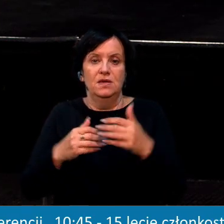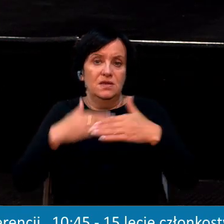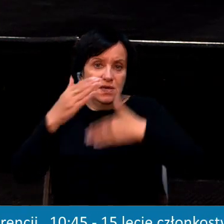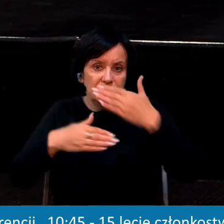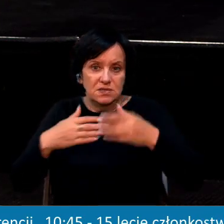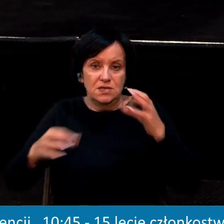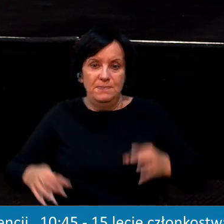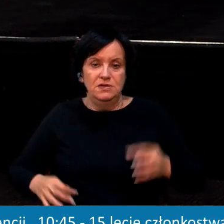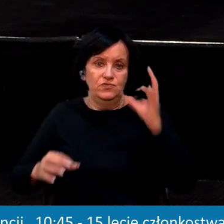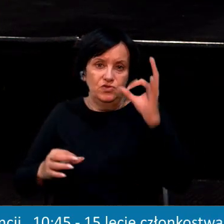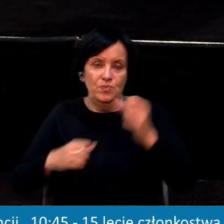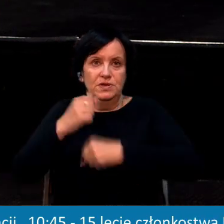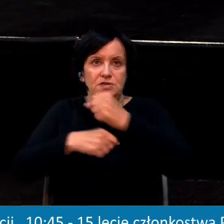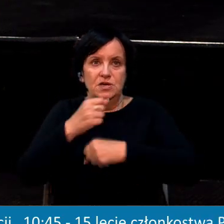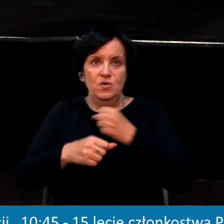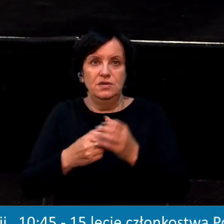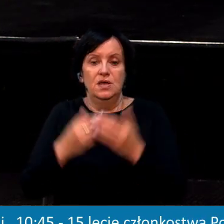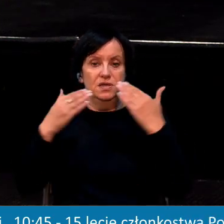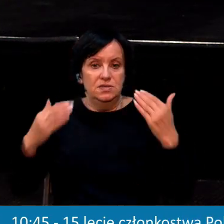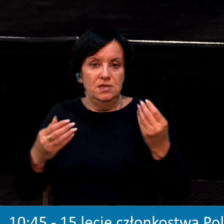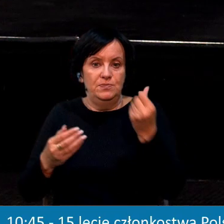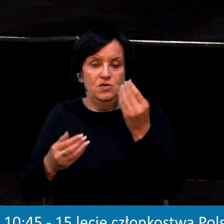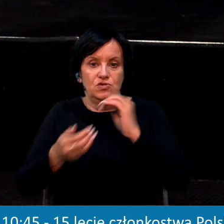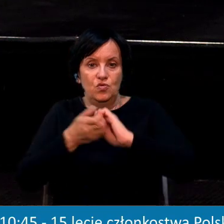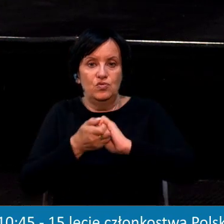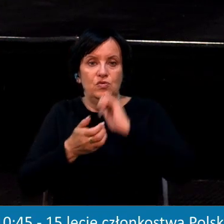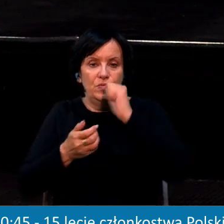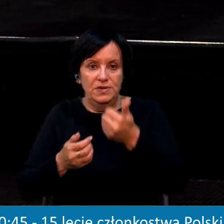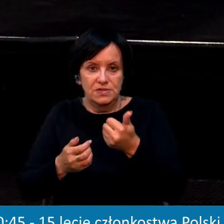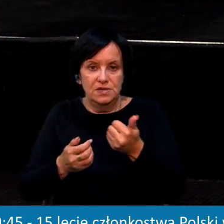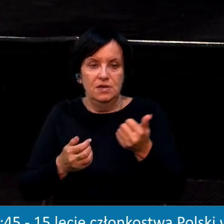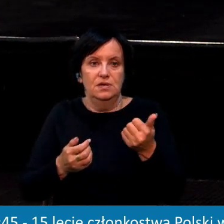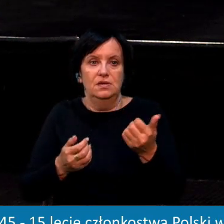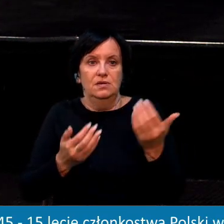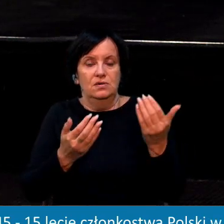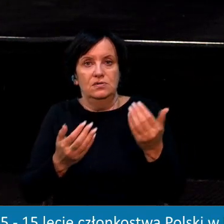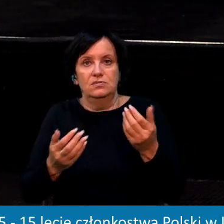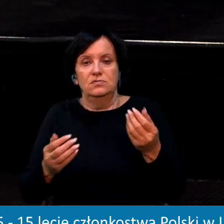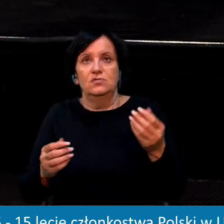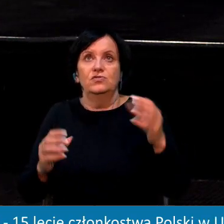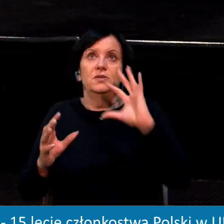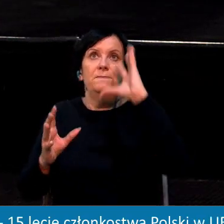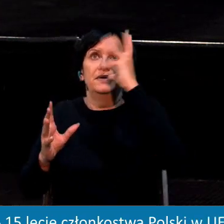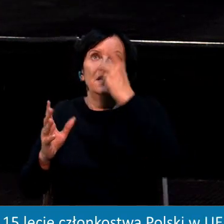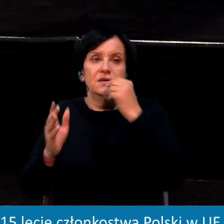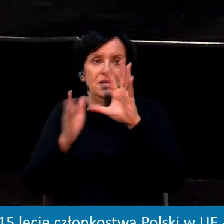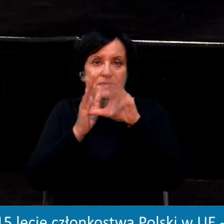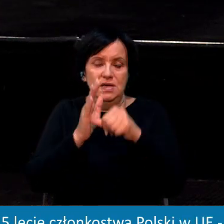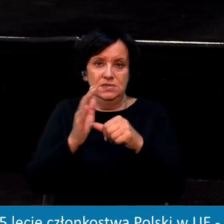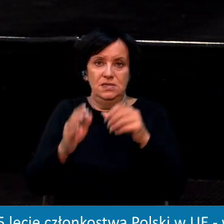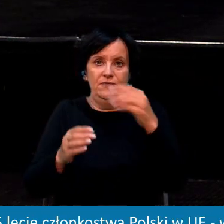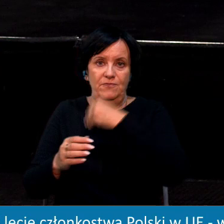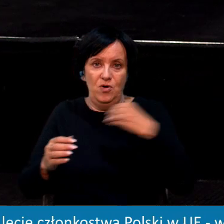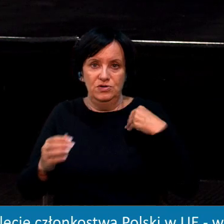dobrych działań, dlatego że dzięki Unii Europejskiej, dzięki środkom pozyskiwanym w Unii Europejskiej, no pięknieją wszystkie miasta w Polsce i to chyba